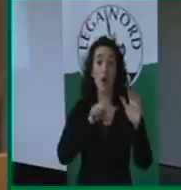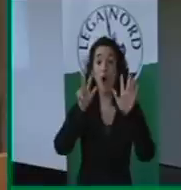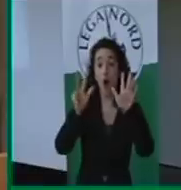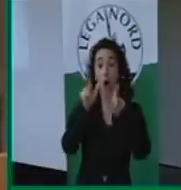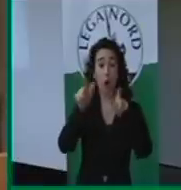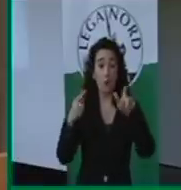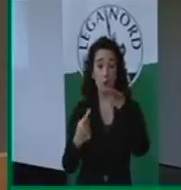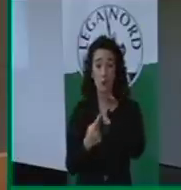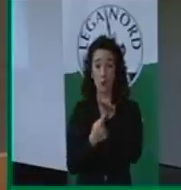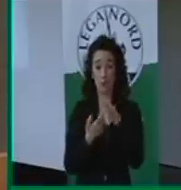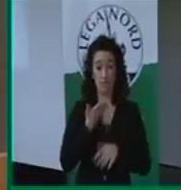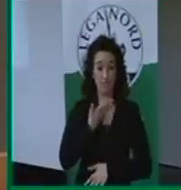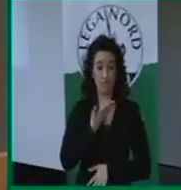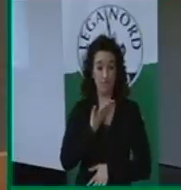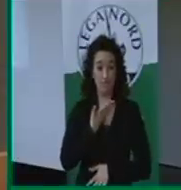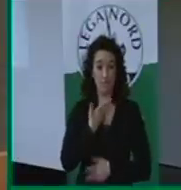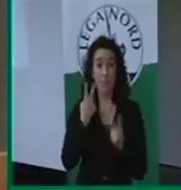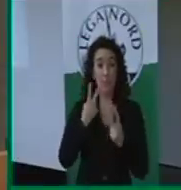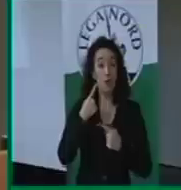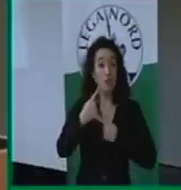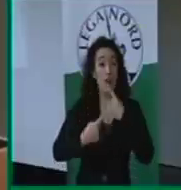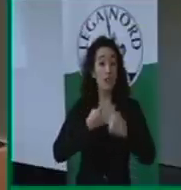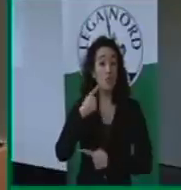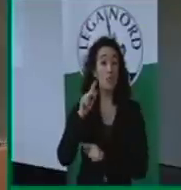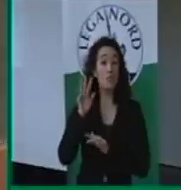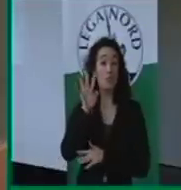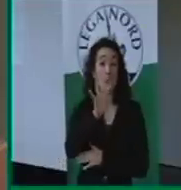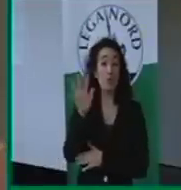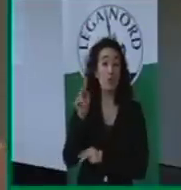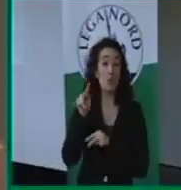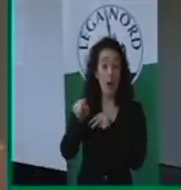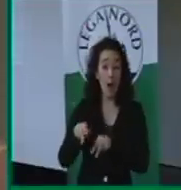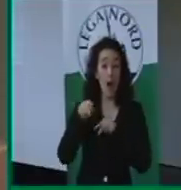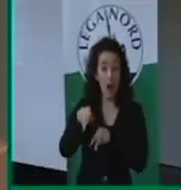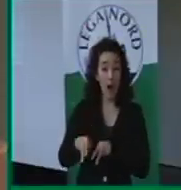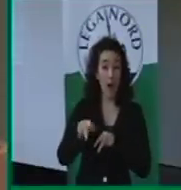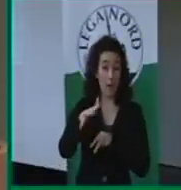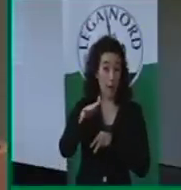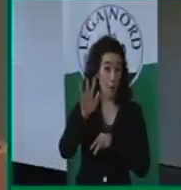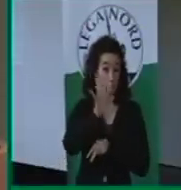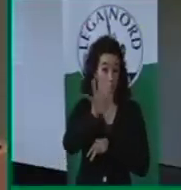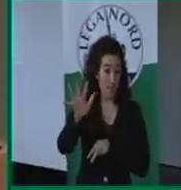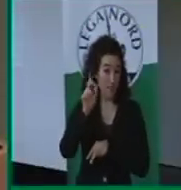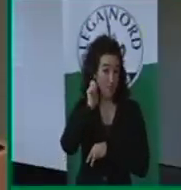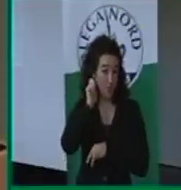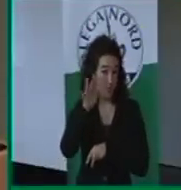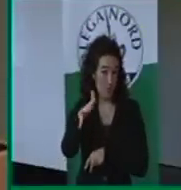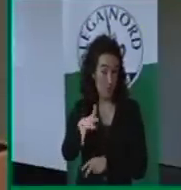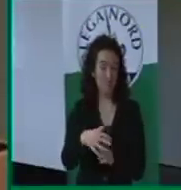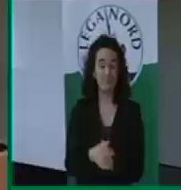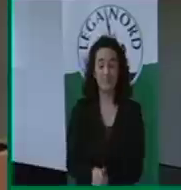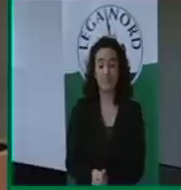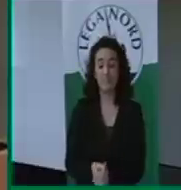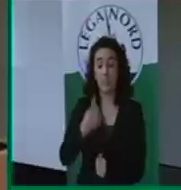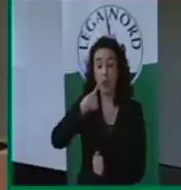dipendenti ho una tradizione di 55 anni quest'anno facciamo il 55 e